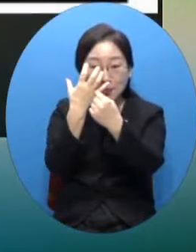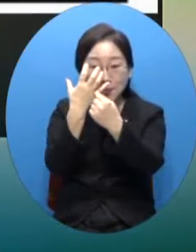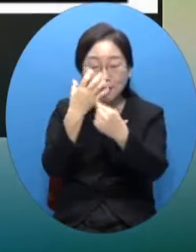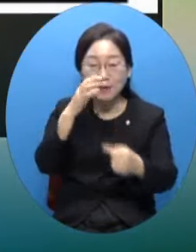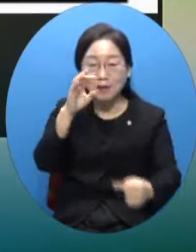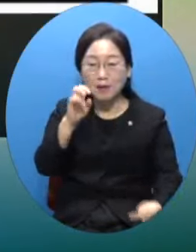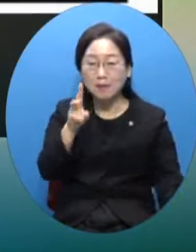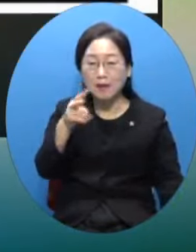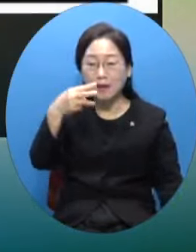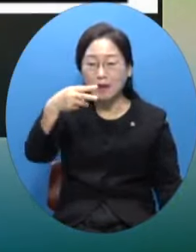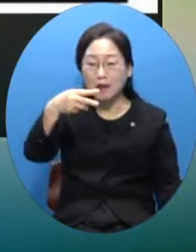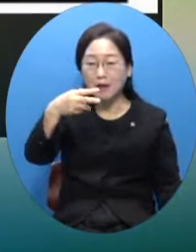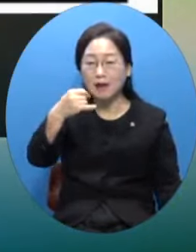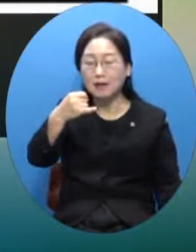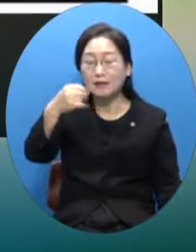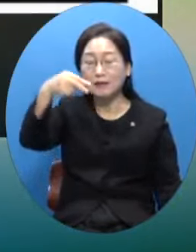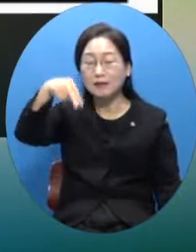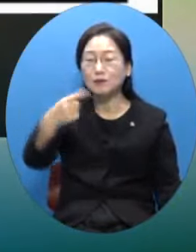페르소나라고 불렀습니다.